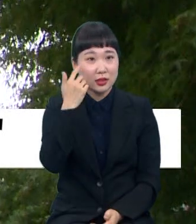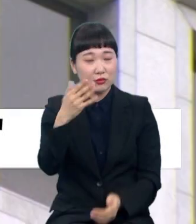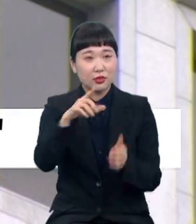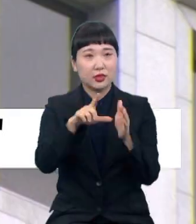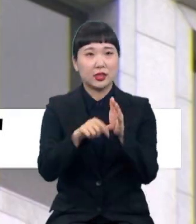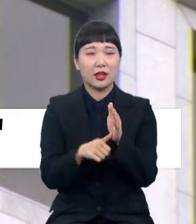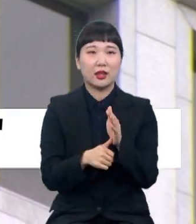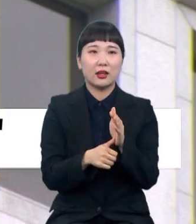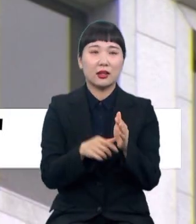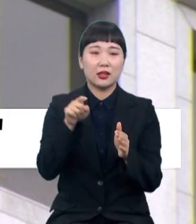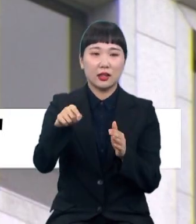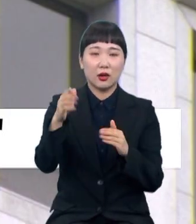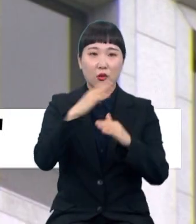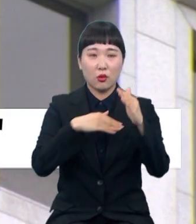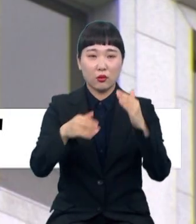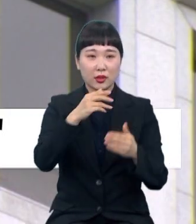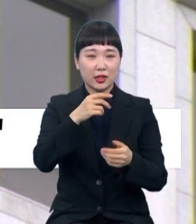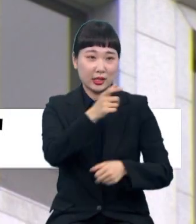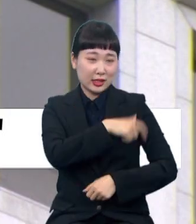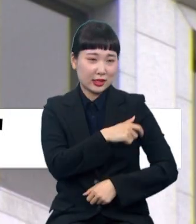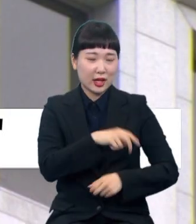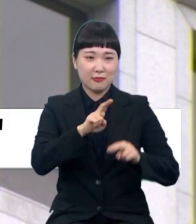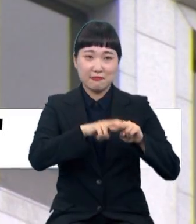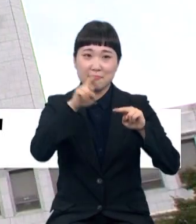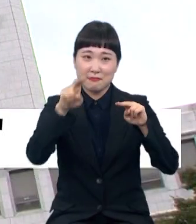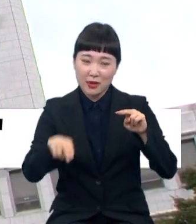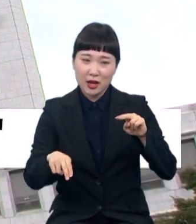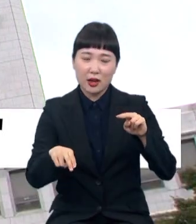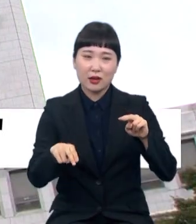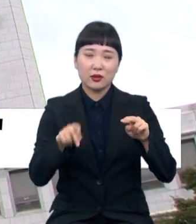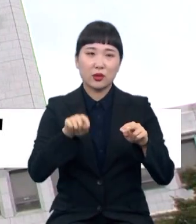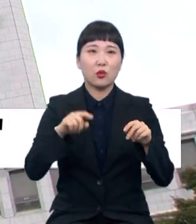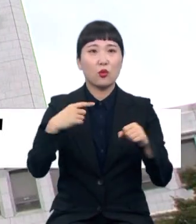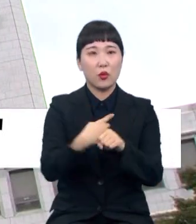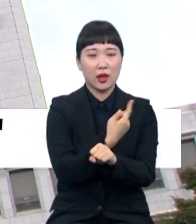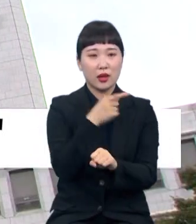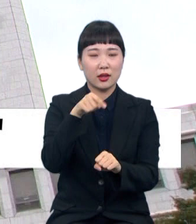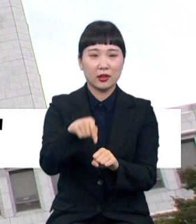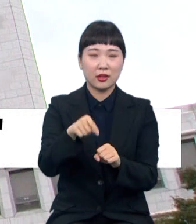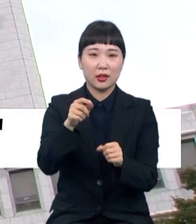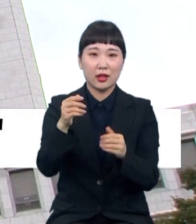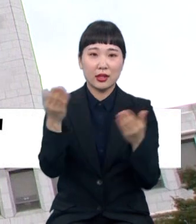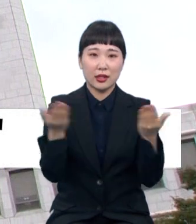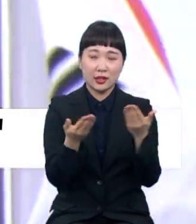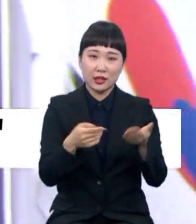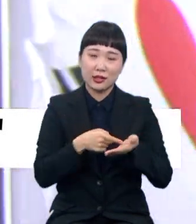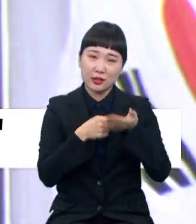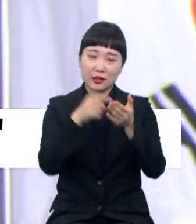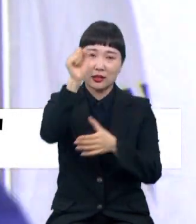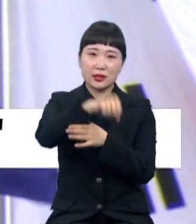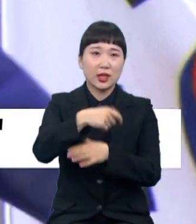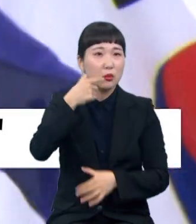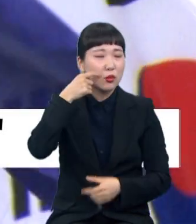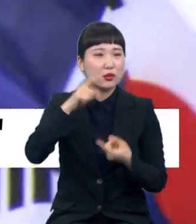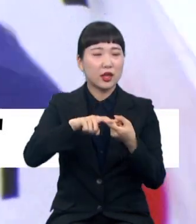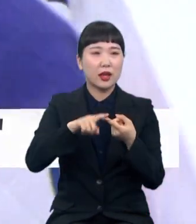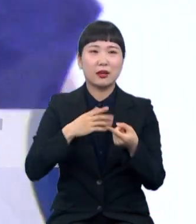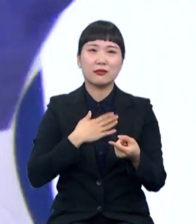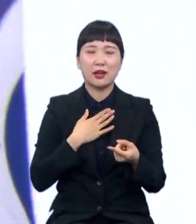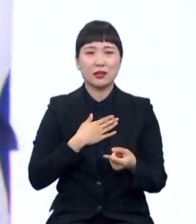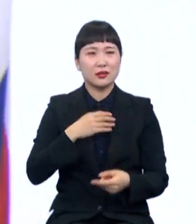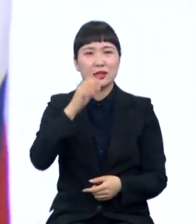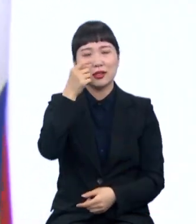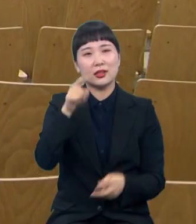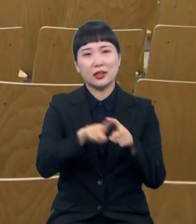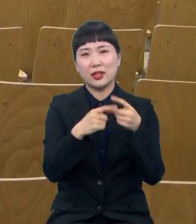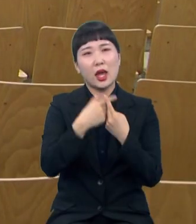A씨는 공단 이사직을 내려놓은 것과는 별개로 취업 불승인 처분은 받아들일 수 없다며 대법원에 상고해